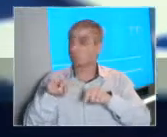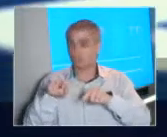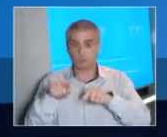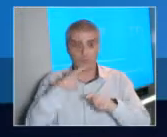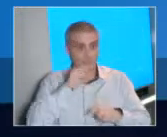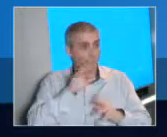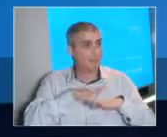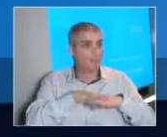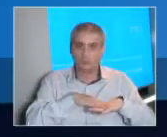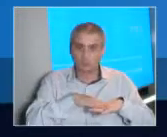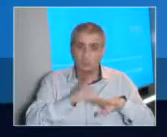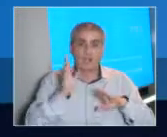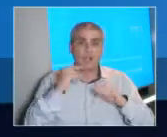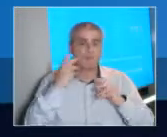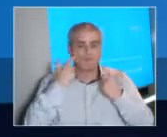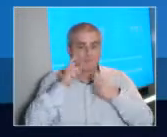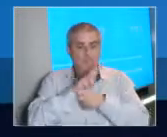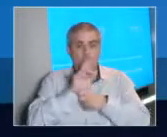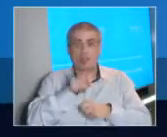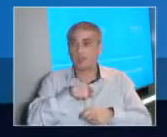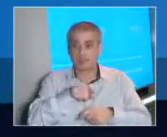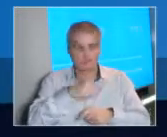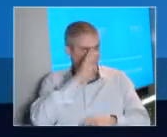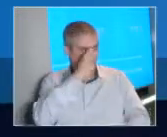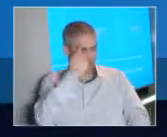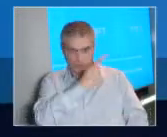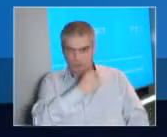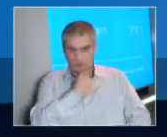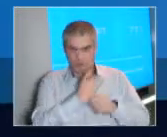אתה דיברת על מקצועיות, גם רמת הפיקוח של הכנסת, ועודד יודע את זה,